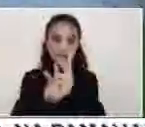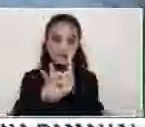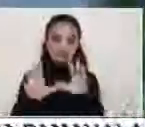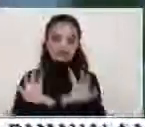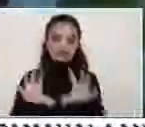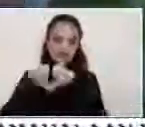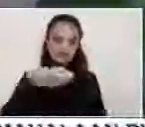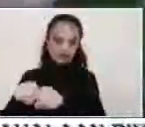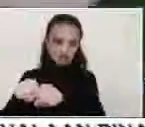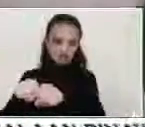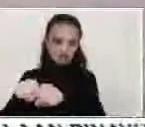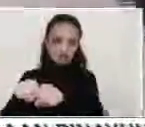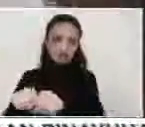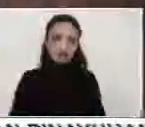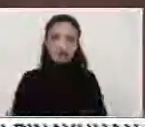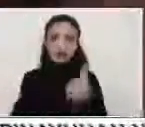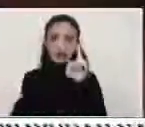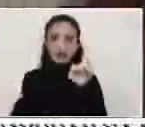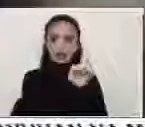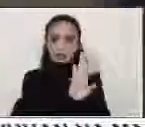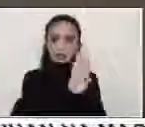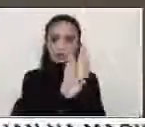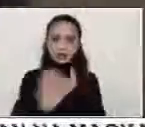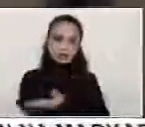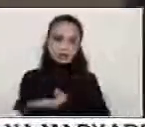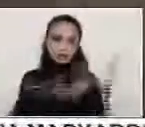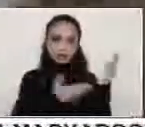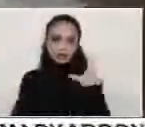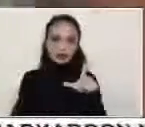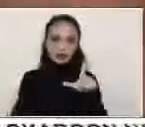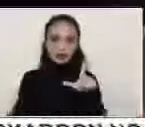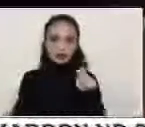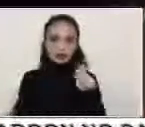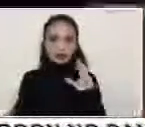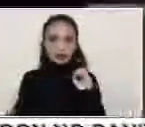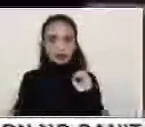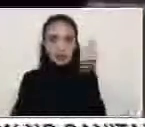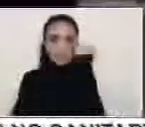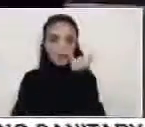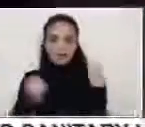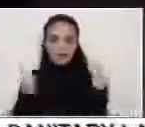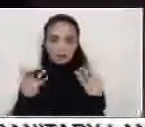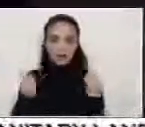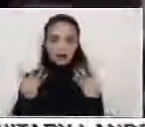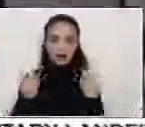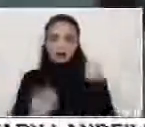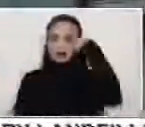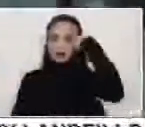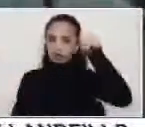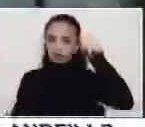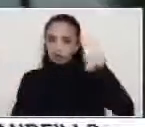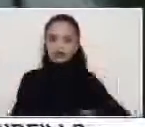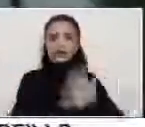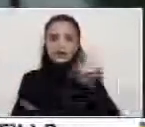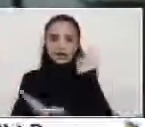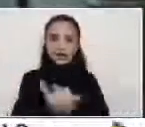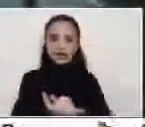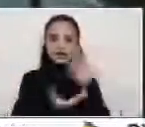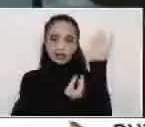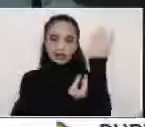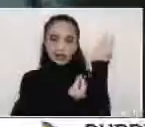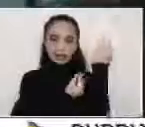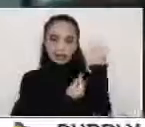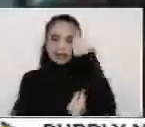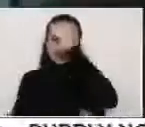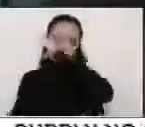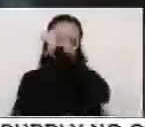Arestado ang tatlong tulak ng illegal na droga sa bypass operation ng District Drug Enforcement Unit ng Northern Police District sa Barangay 7th Ward, Caloocan City,